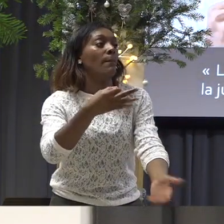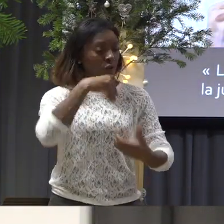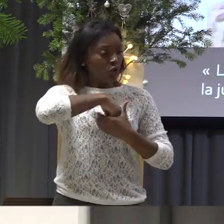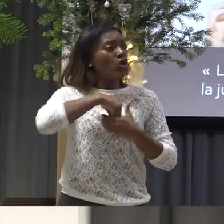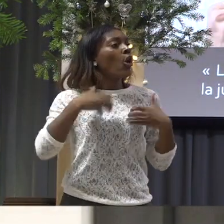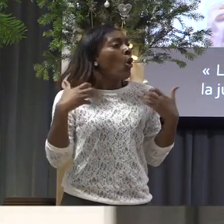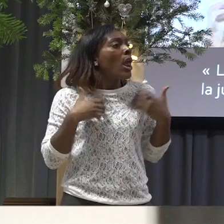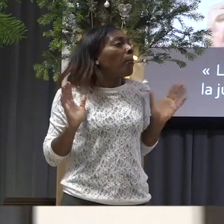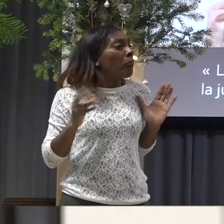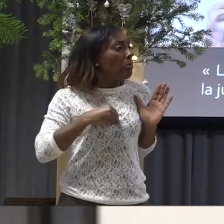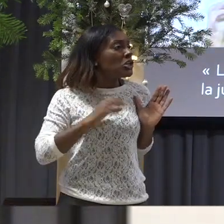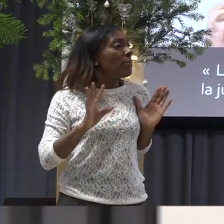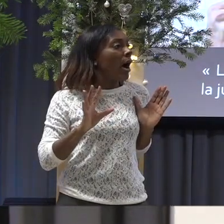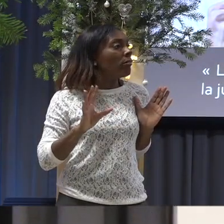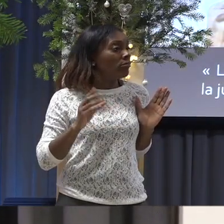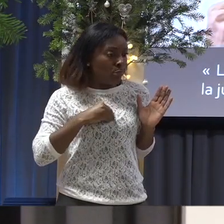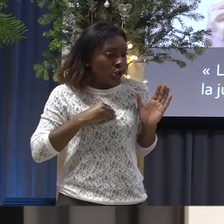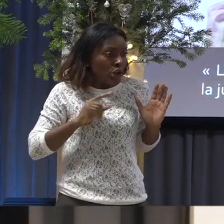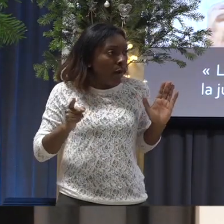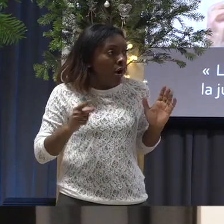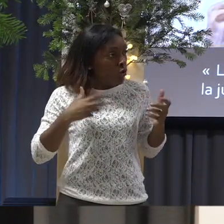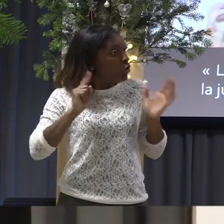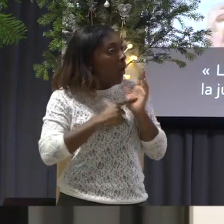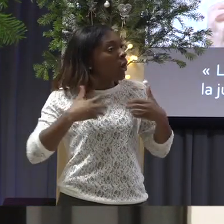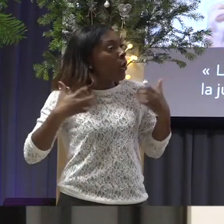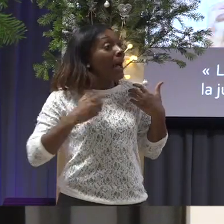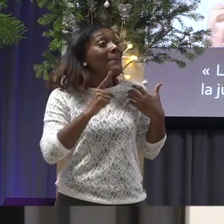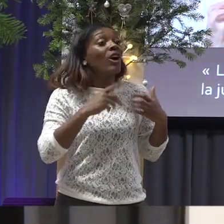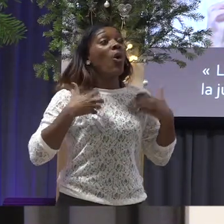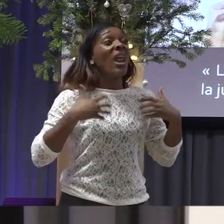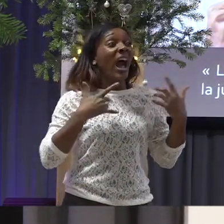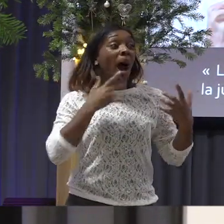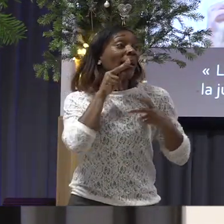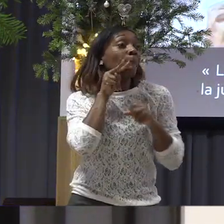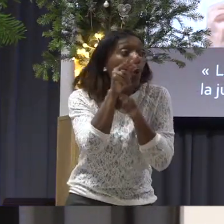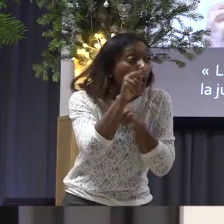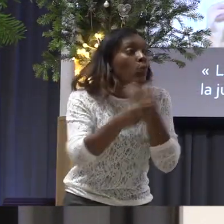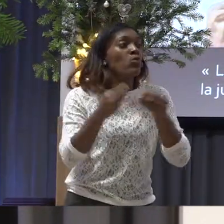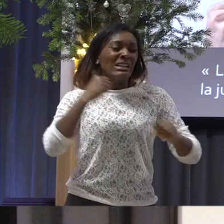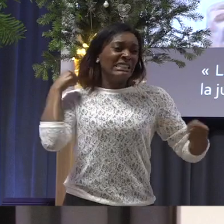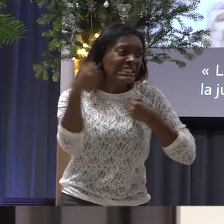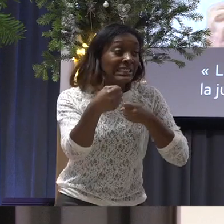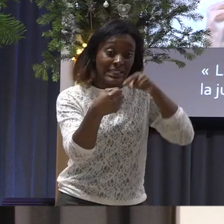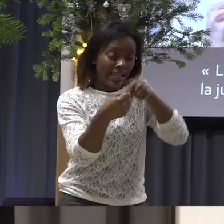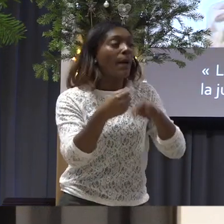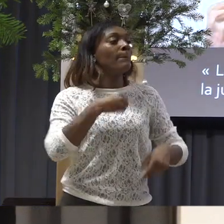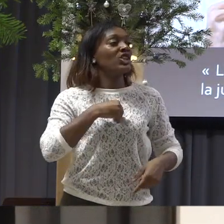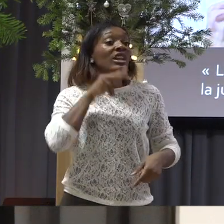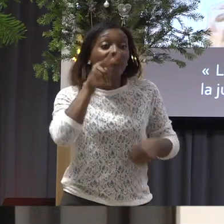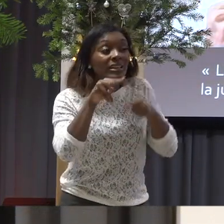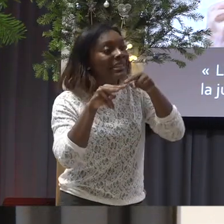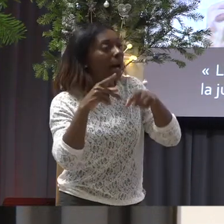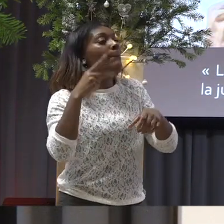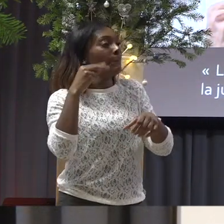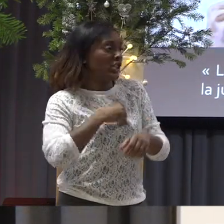dit, si vous vous fâchez, que le soleil ne se couche pas, il reconnaît la colère. La colère, c'est quoi? C'est l'indignation, c'est un